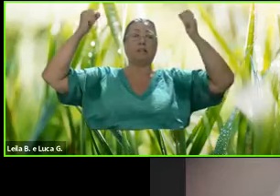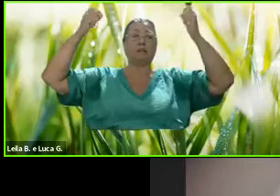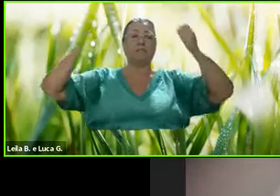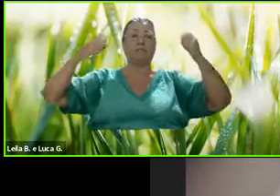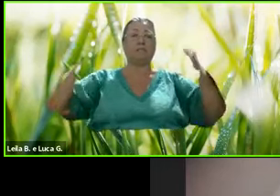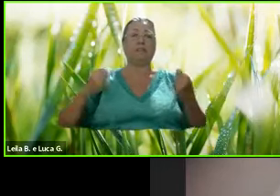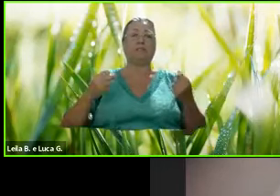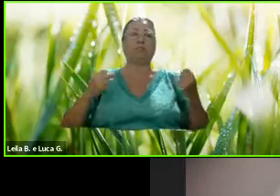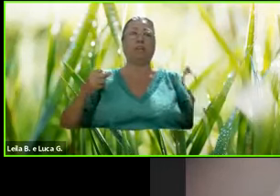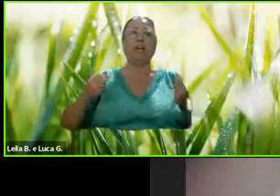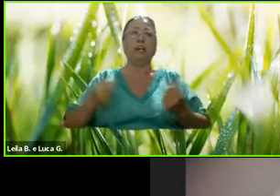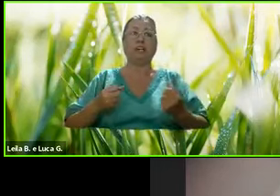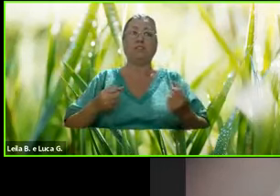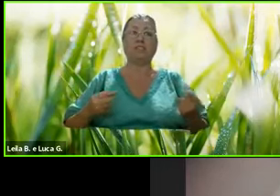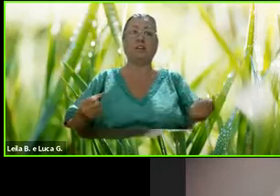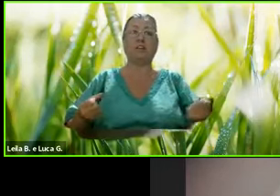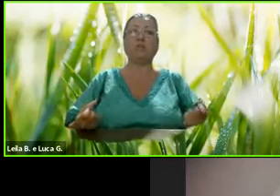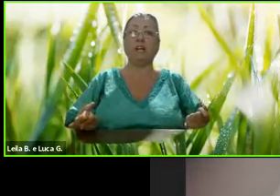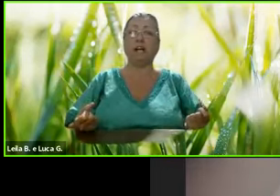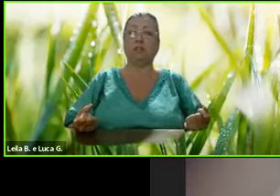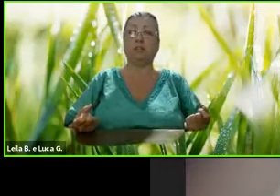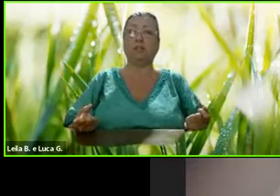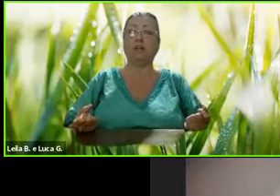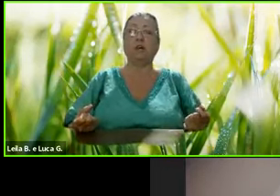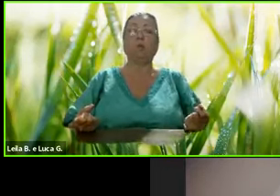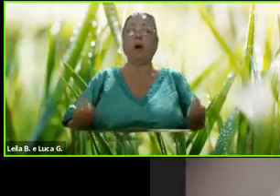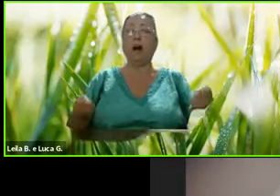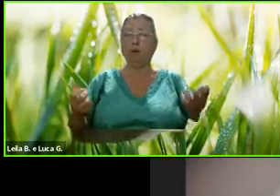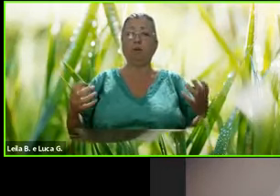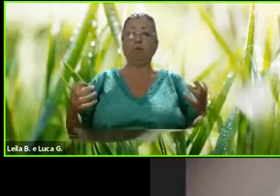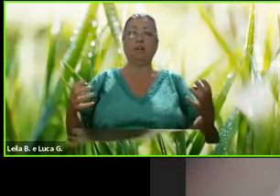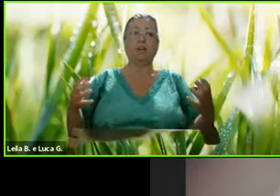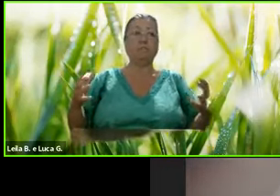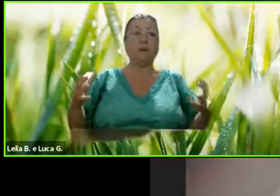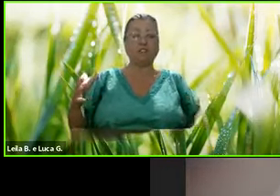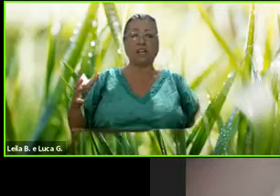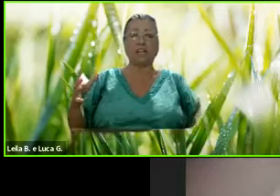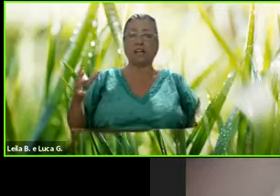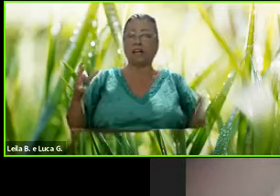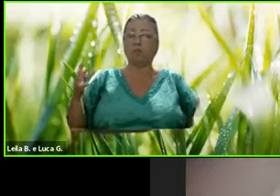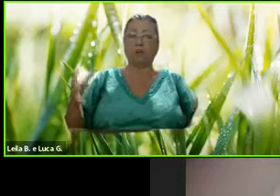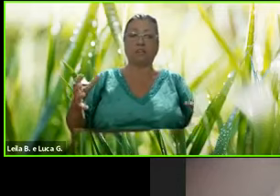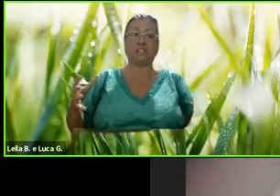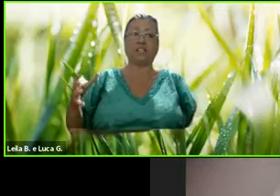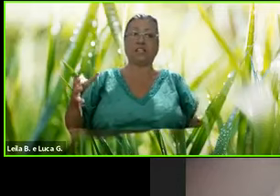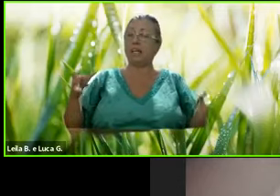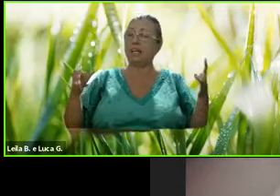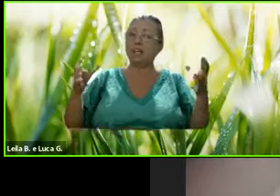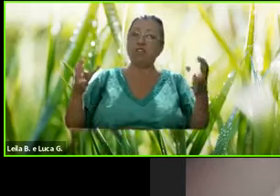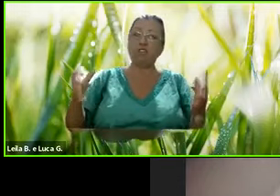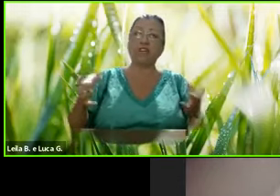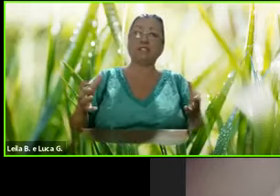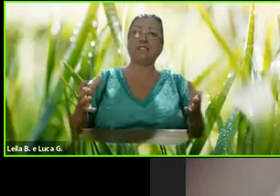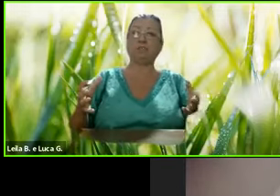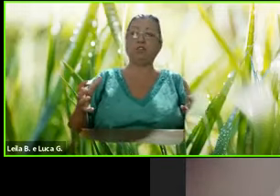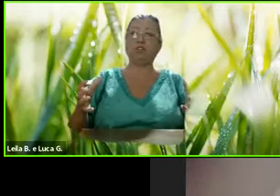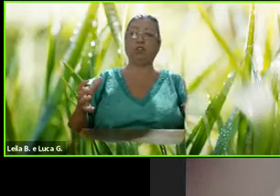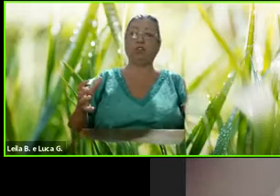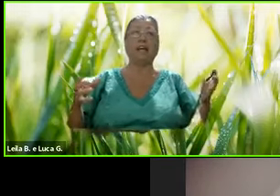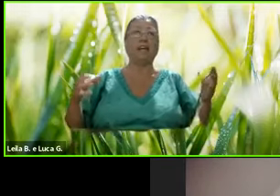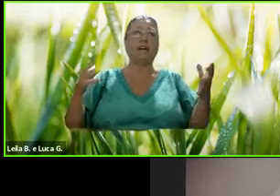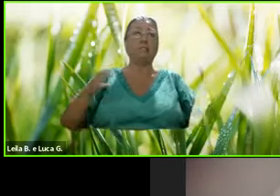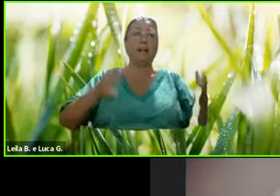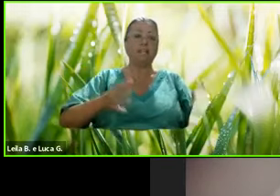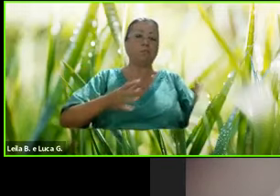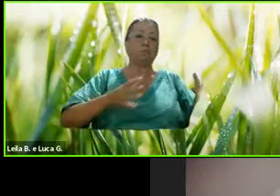cosmo, da questi benefattori che ci stanno aiutando. Wow! Immagina che forza, che energia che si